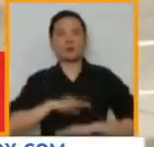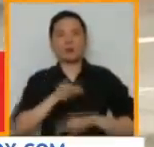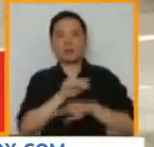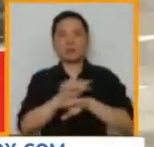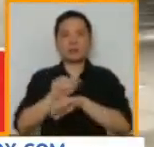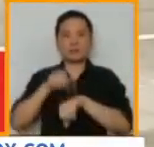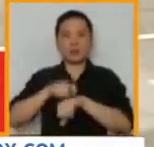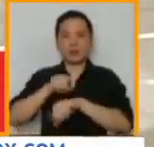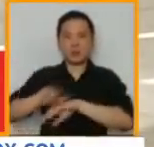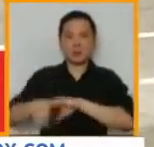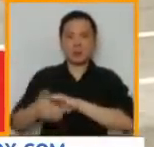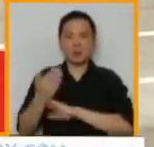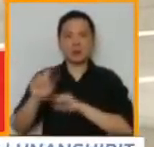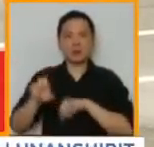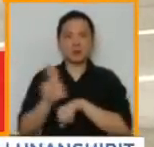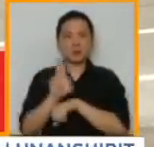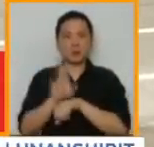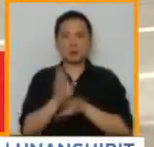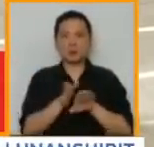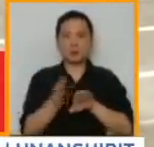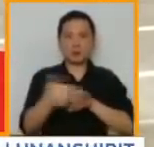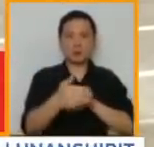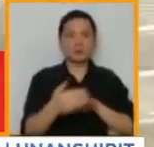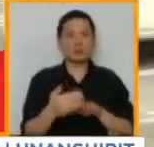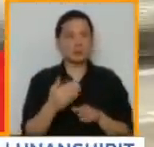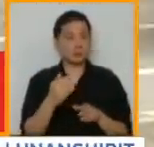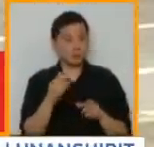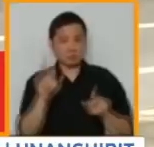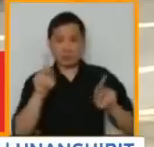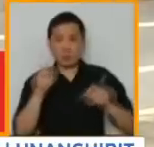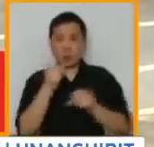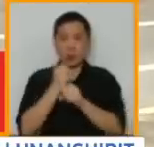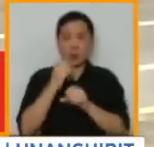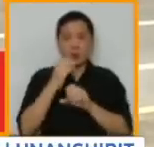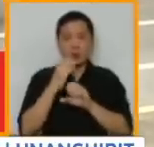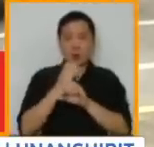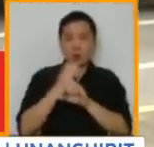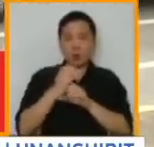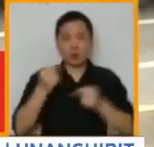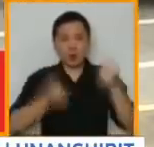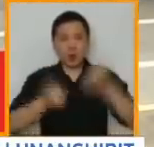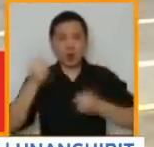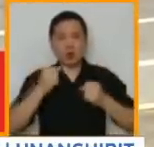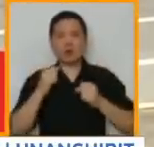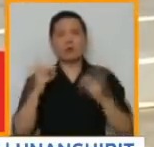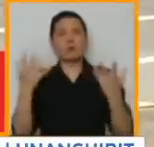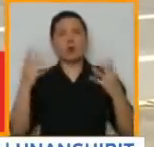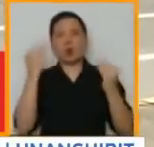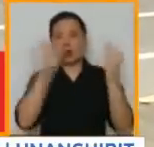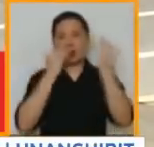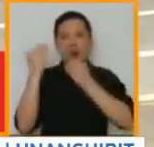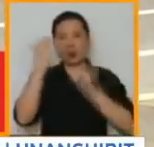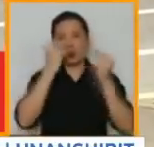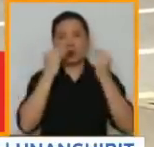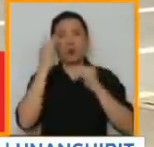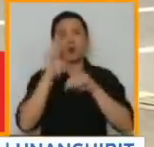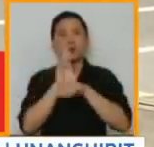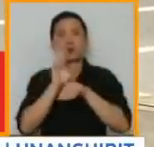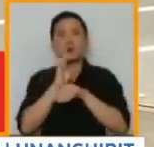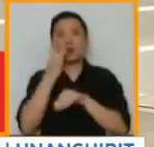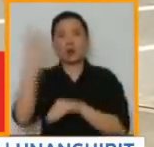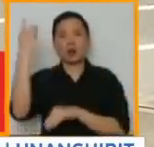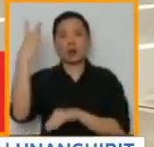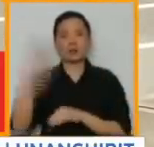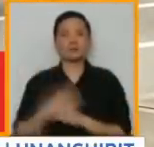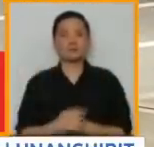hindi naman nalilito yung mga motorista na naglagay na ng traffic light dito sa U-turn. Silipin naman po natin yung lagay ng traffic ko ngayon. Ang nakikita nyo